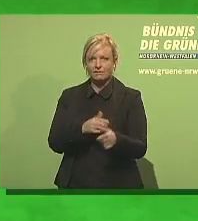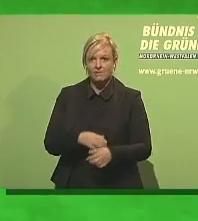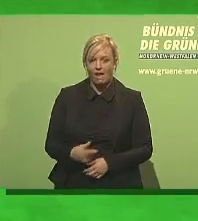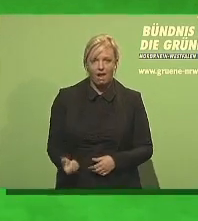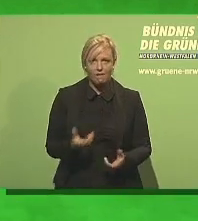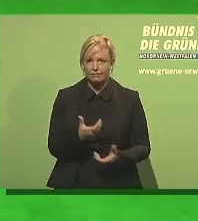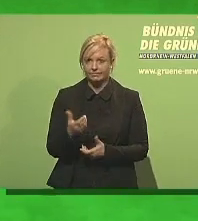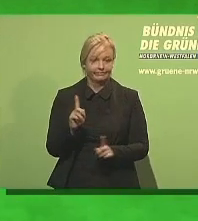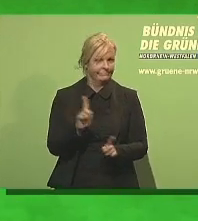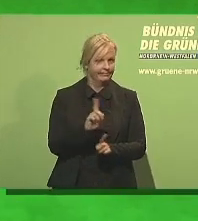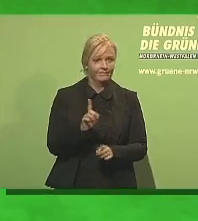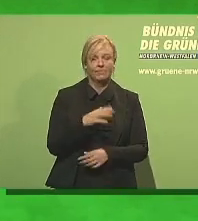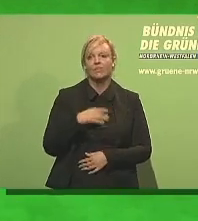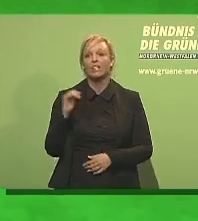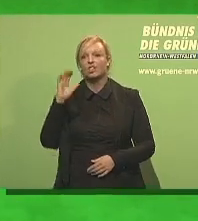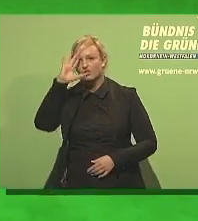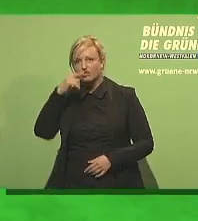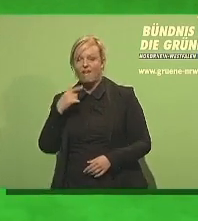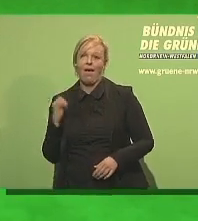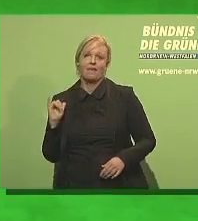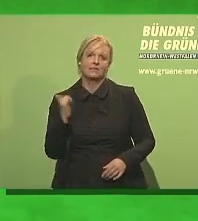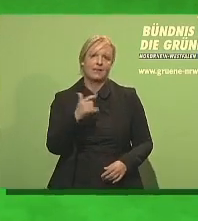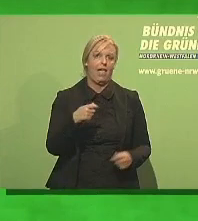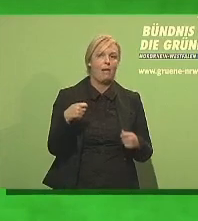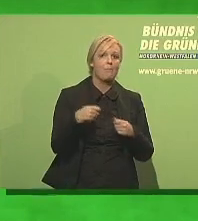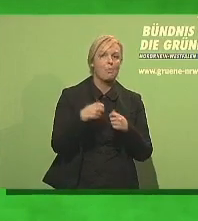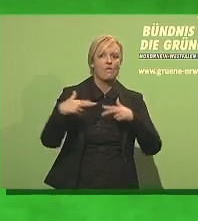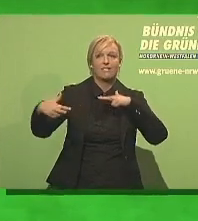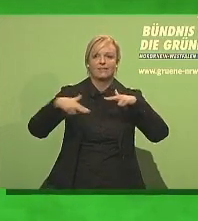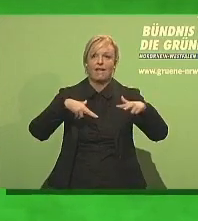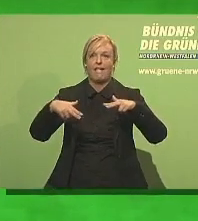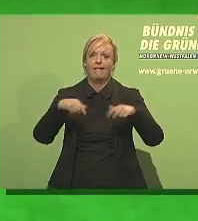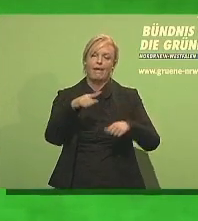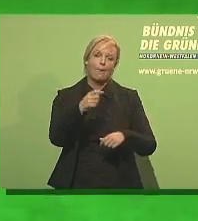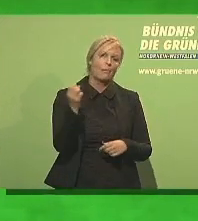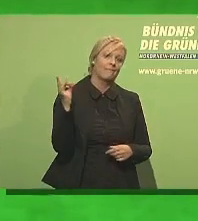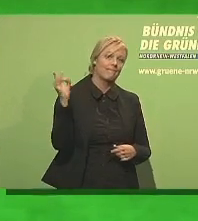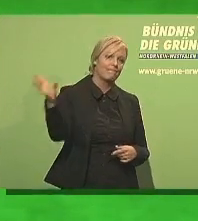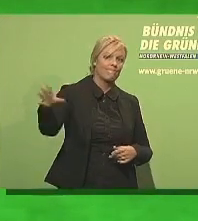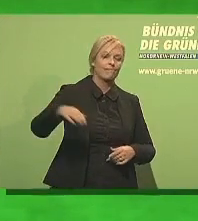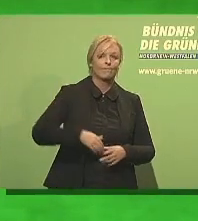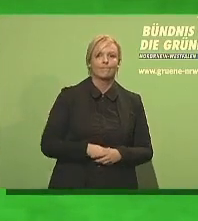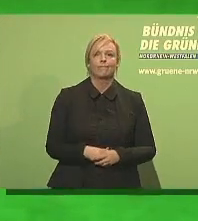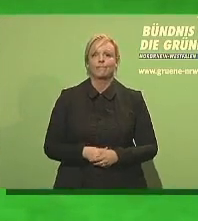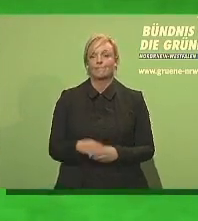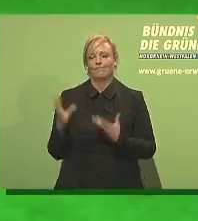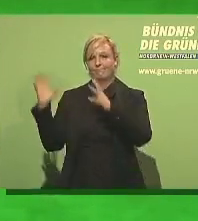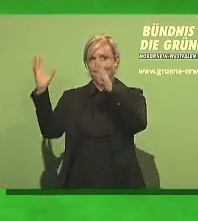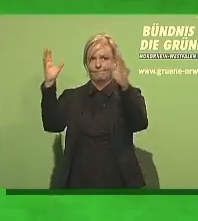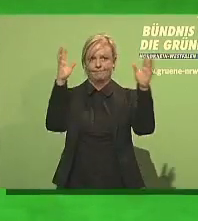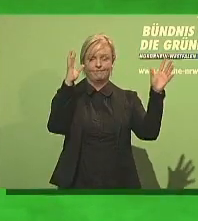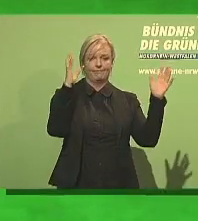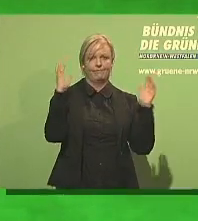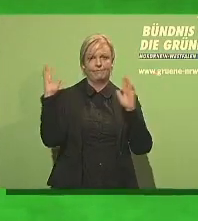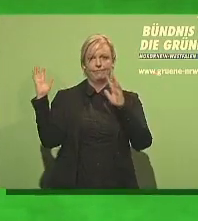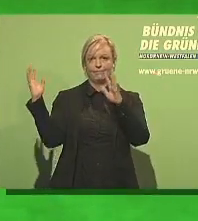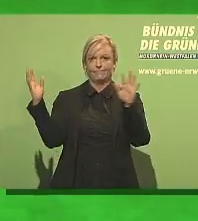diese schwarz-gelbe Bundesregierung, liebe Freundinnen und Freunde. Und dafür will ich mithelfen und bitte um eure Unterstützung.